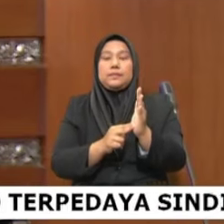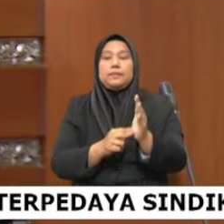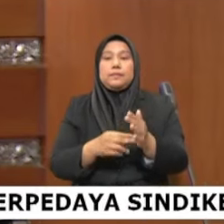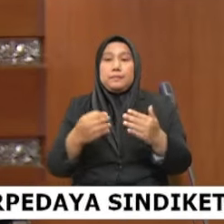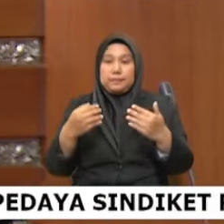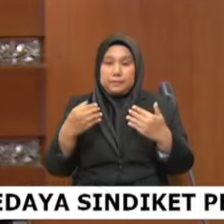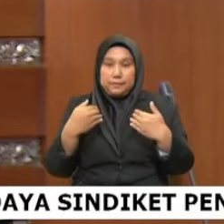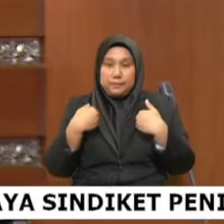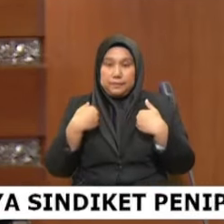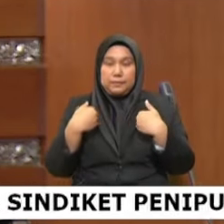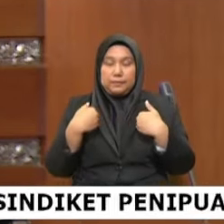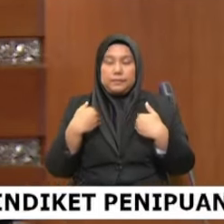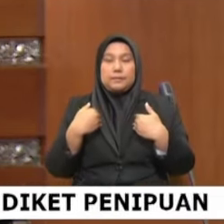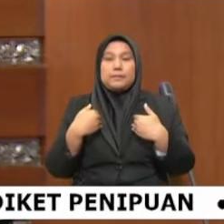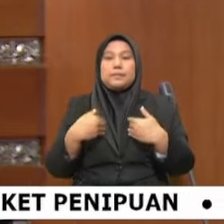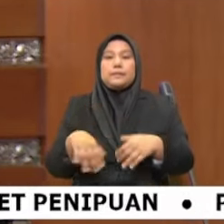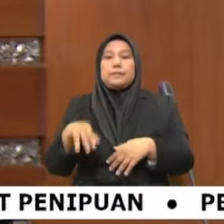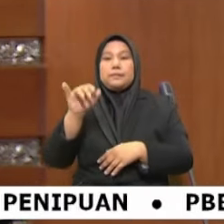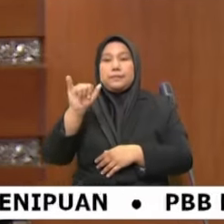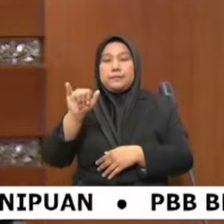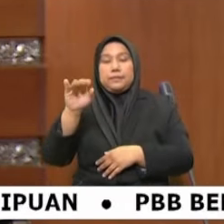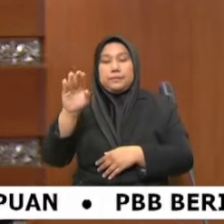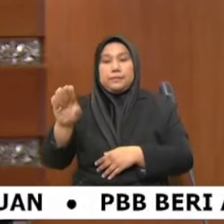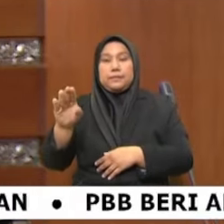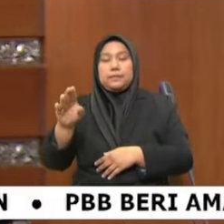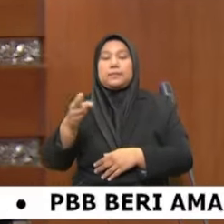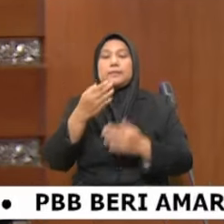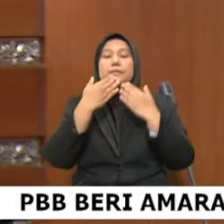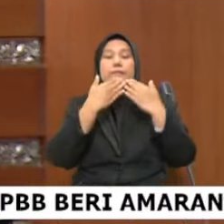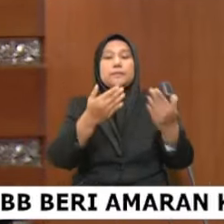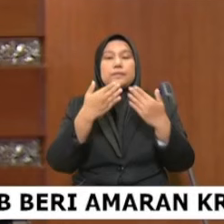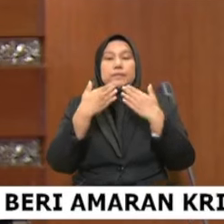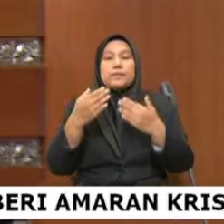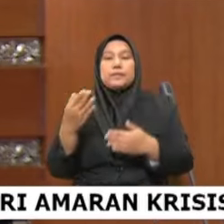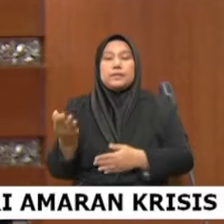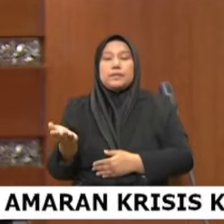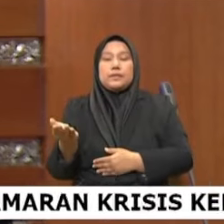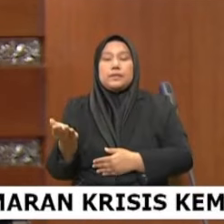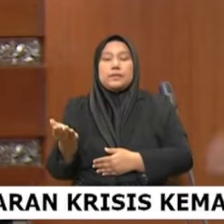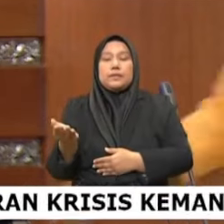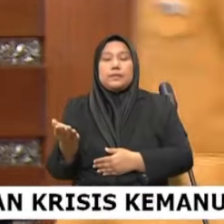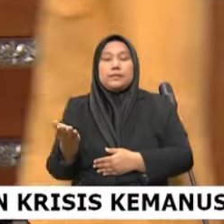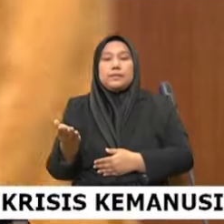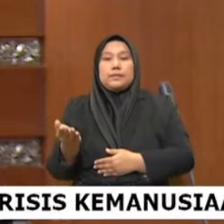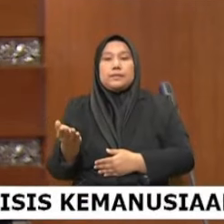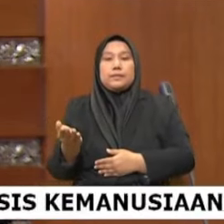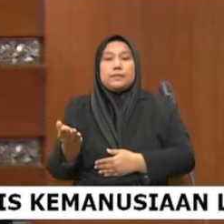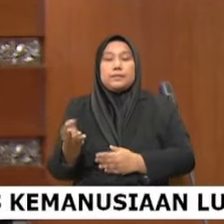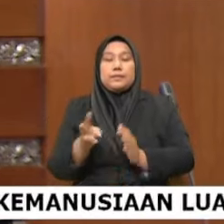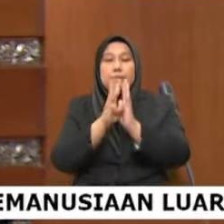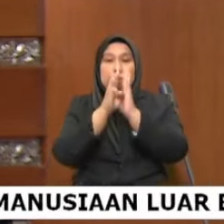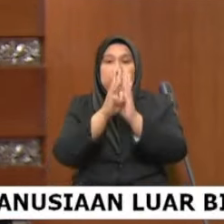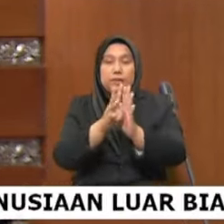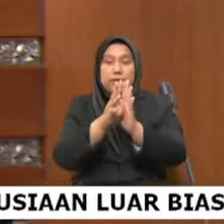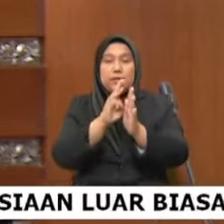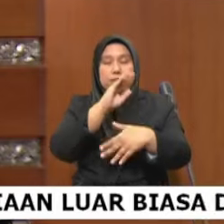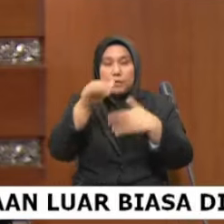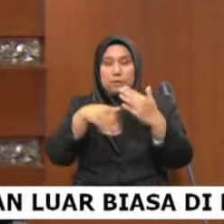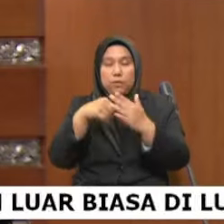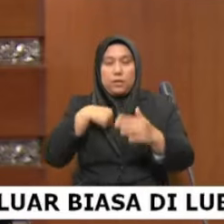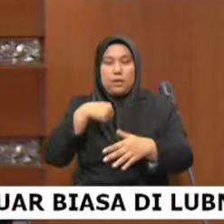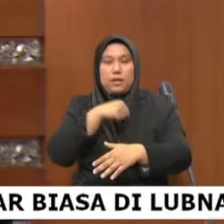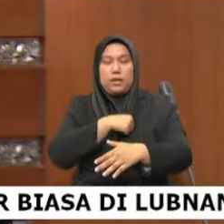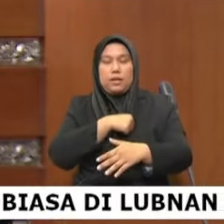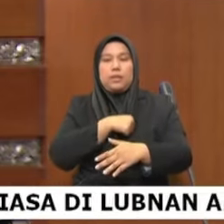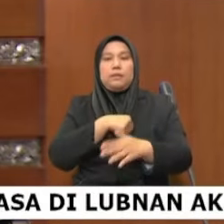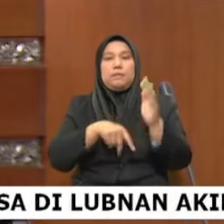telah mengucapkan terima kasih kepada Tuan Speaker, saya juga ingin turut serta mewakili semua ahli-ahli parlimen